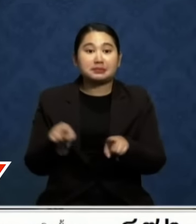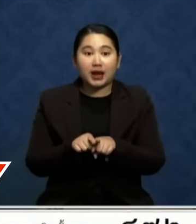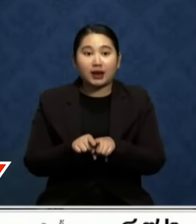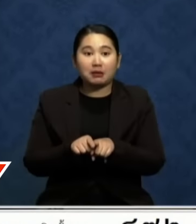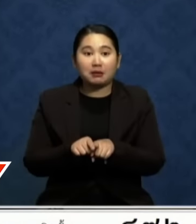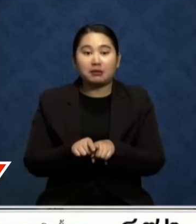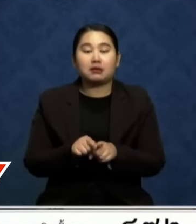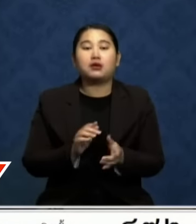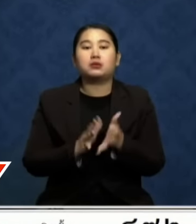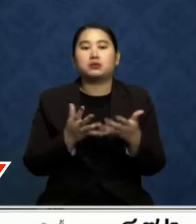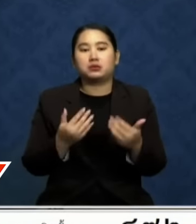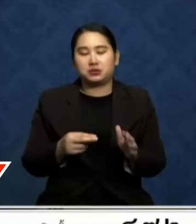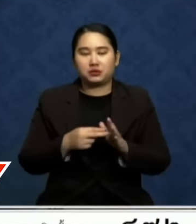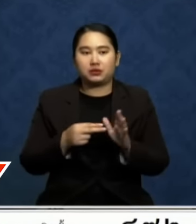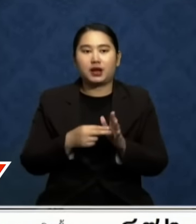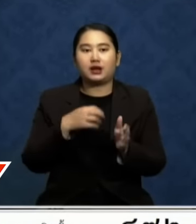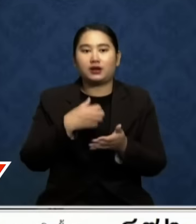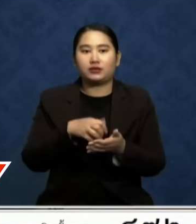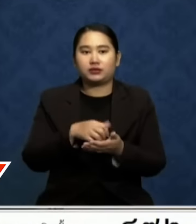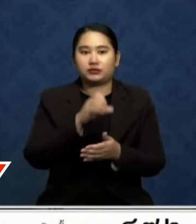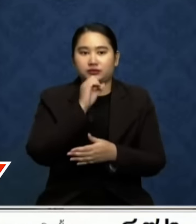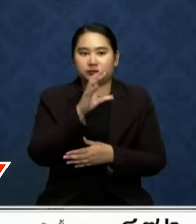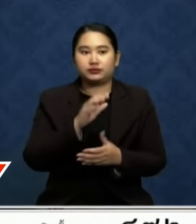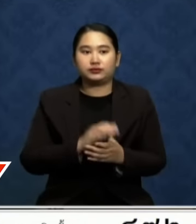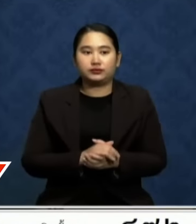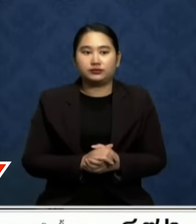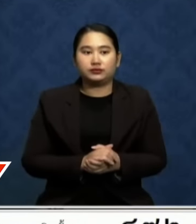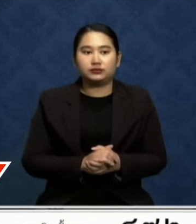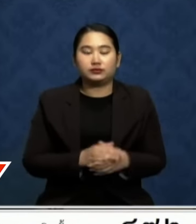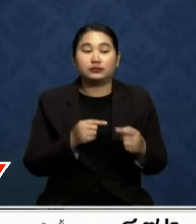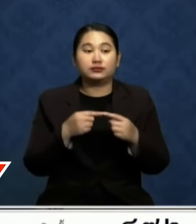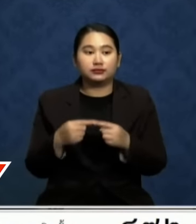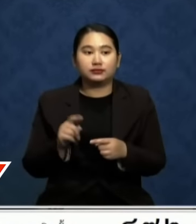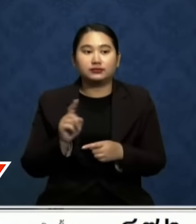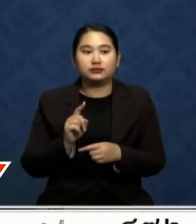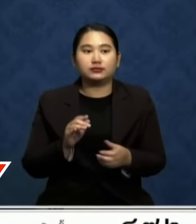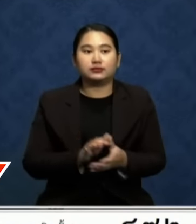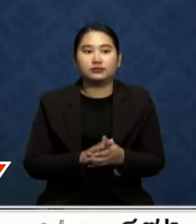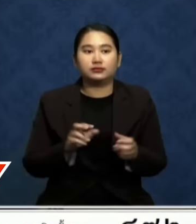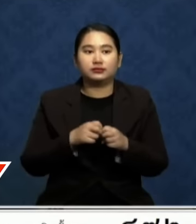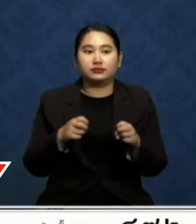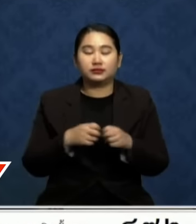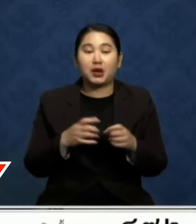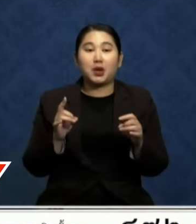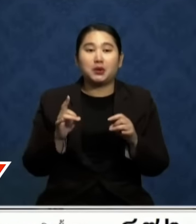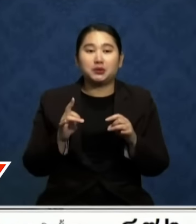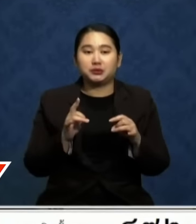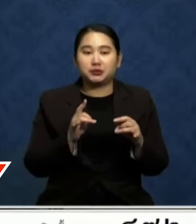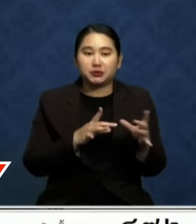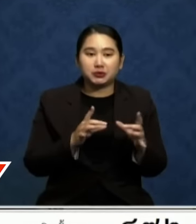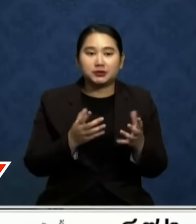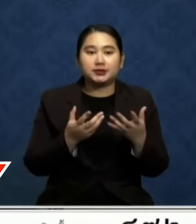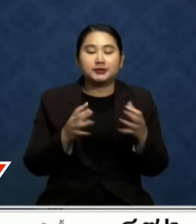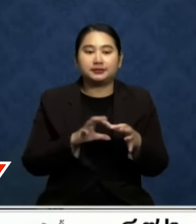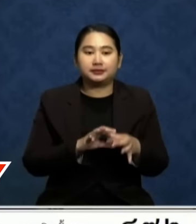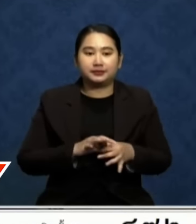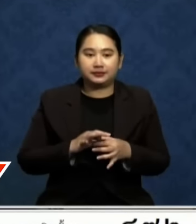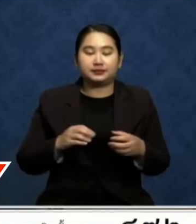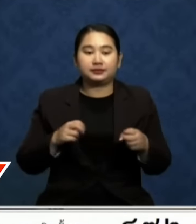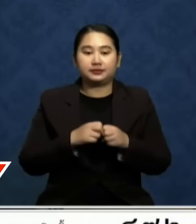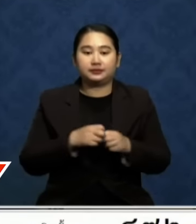ค่ะเนี่ยแหละค่ะมันคือสารตั้งต้นนะคะแล้วต่อไปนะคะความรุนแรงเนี่ยมันส่งผลถึงร่างกายและจิตใจให้ผู้